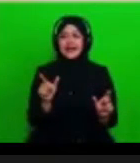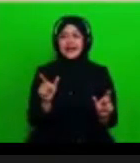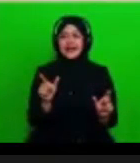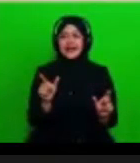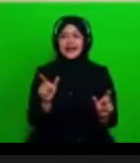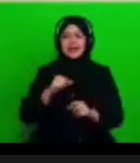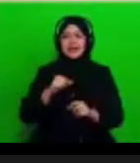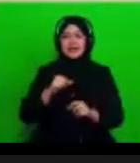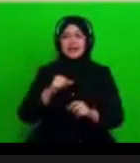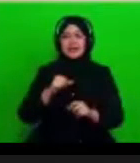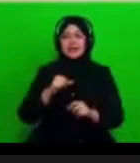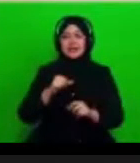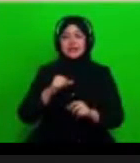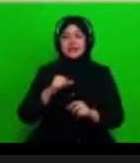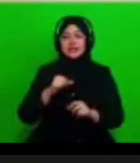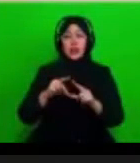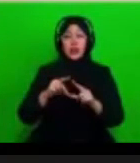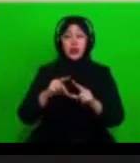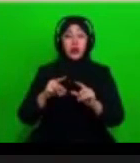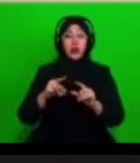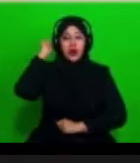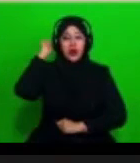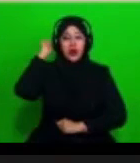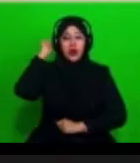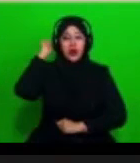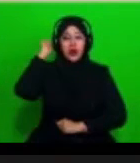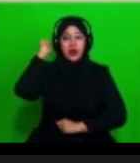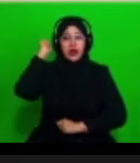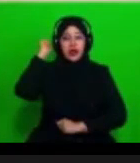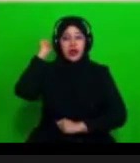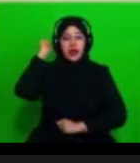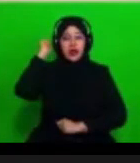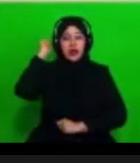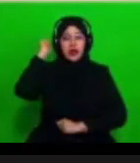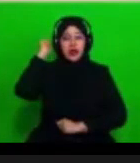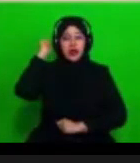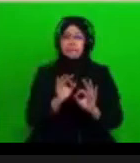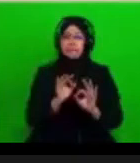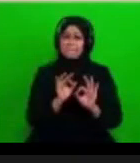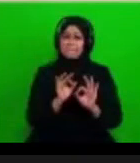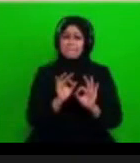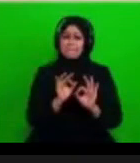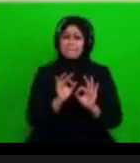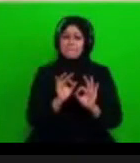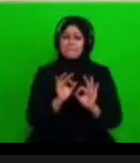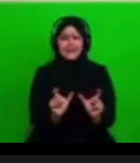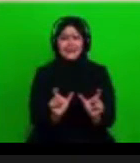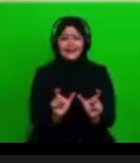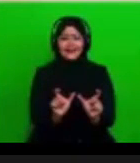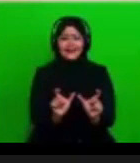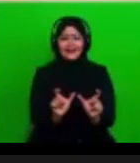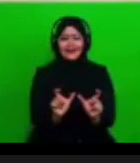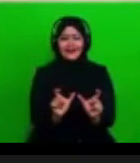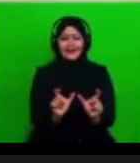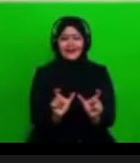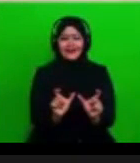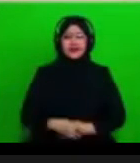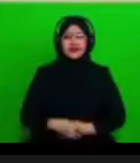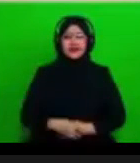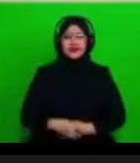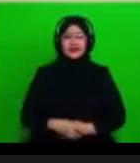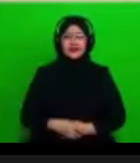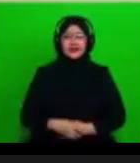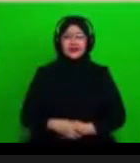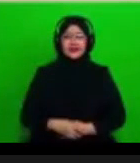ibu-ibu selalu mendampingi para suami untuk bekerja ya. Betul. Terus, dan juga tentunya anak-anaknya. Iya, ya, kan?